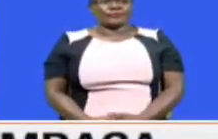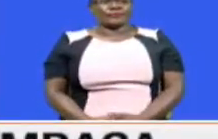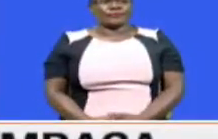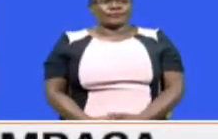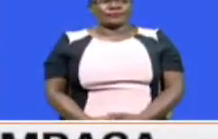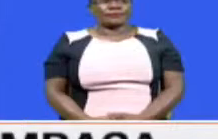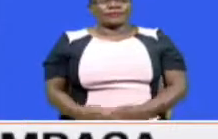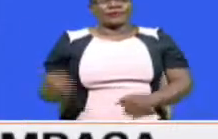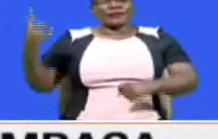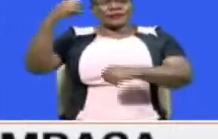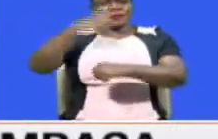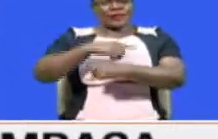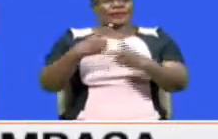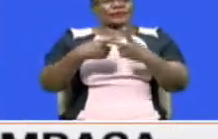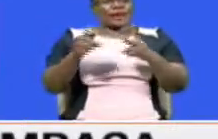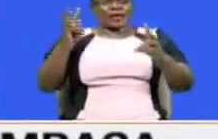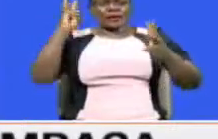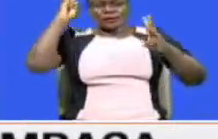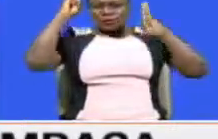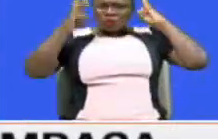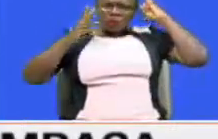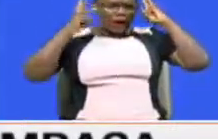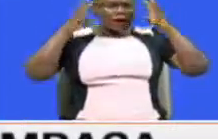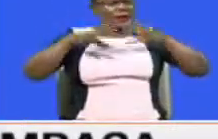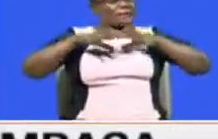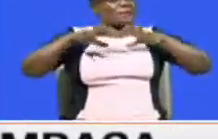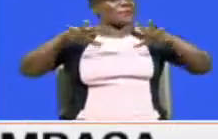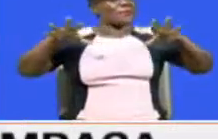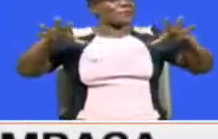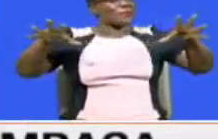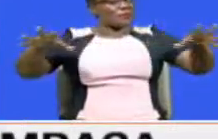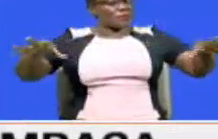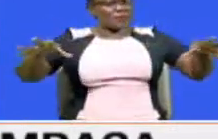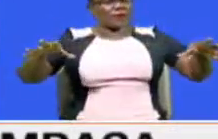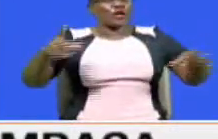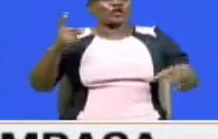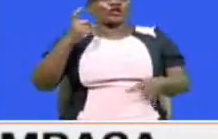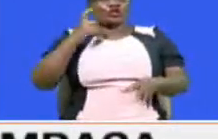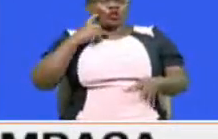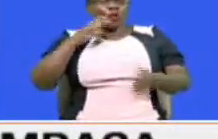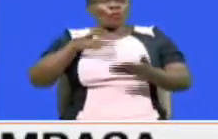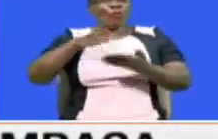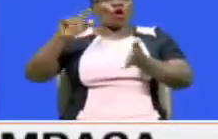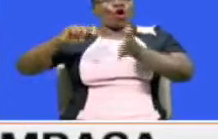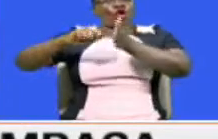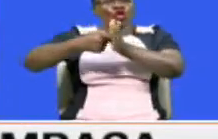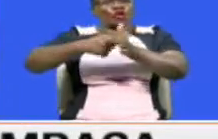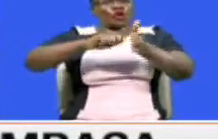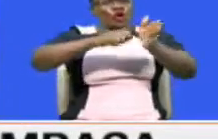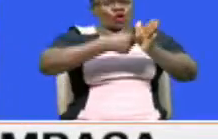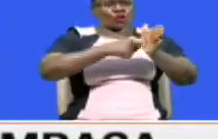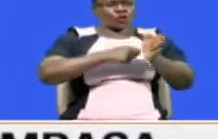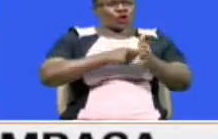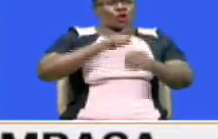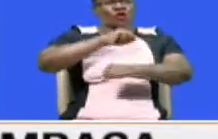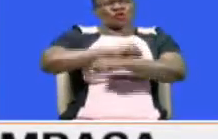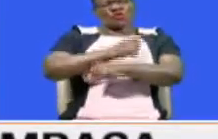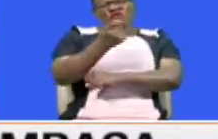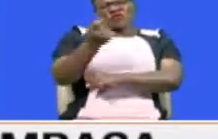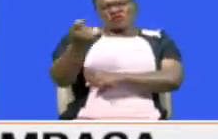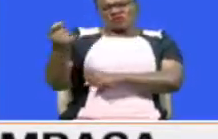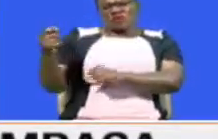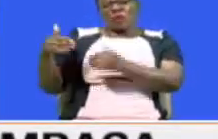Ilikuwa ni siku iliyoanza kwa wasiwasi uliokuwa umetanda kote, huku maduka mengi yakisalia kufungwa na shughuli chache